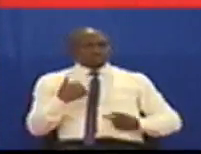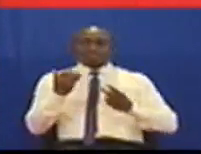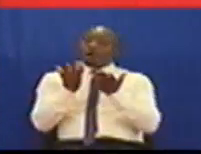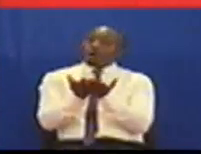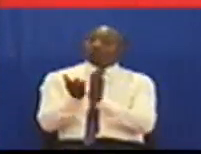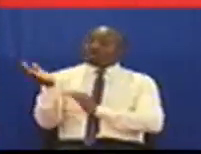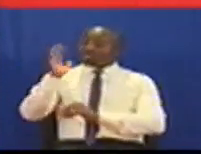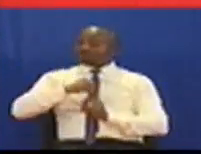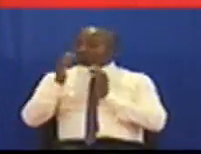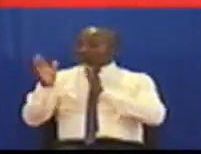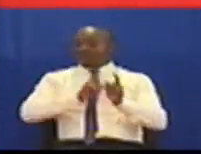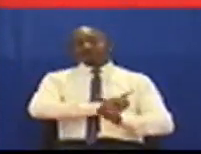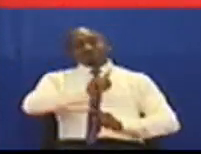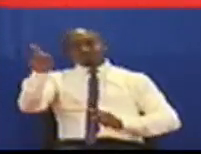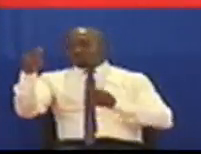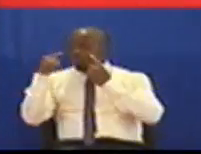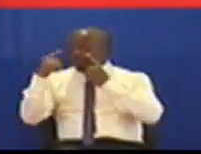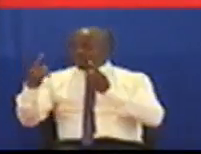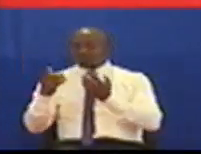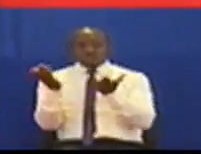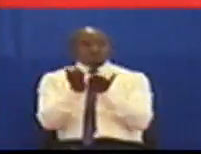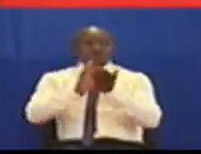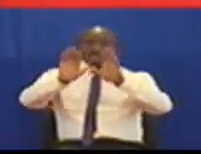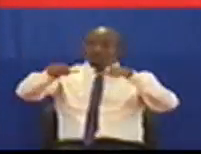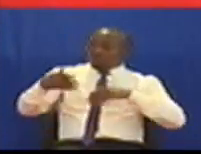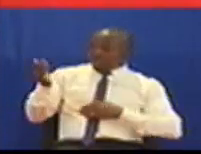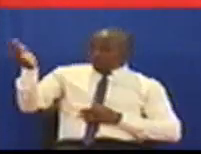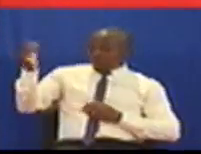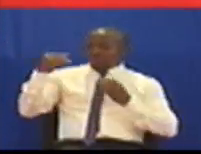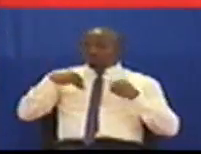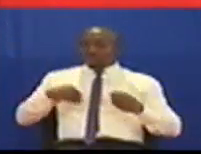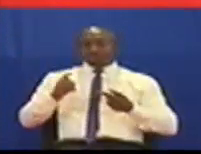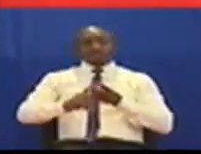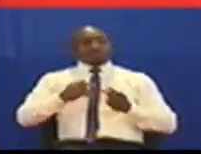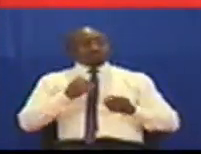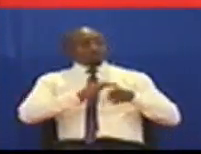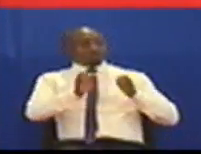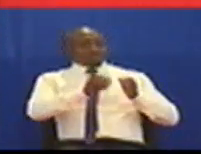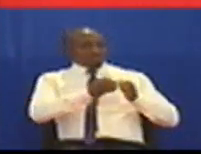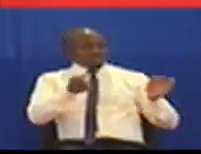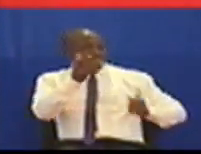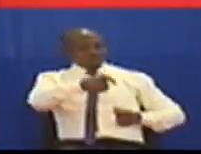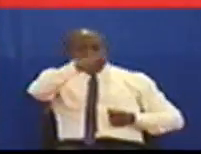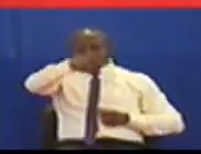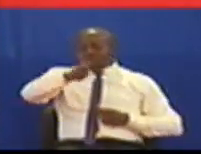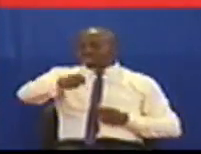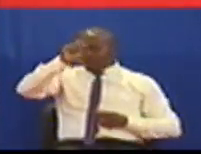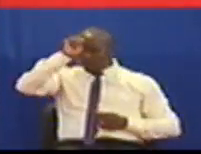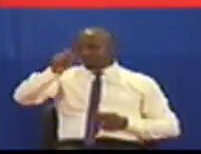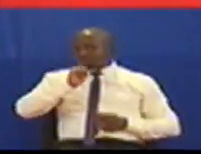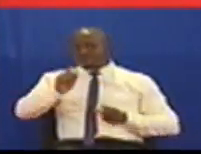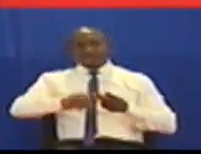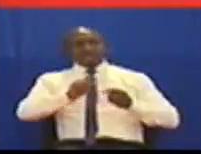siku tukipanga mkaangalie Bunge High School ambayo mheshimiwa speaker, nachukua nafasi kumpongeza mheshimiwa speaker na ofisi yake na naibu